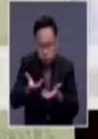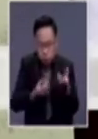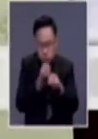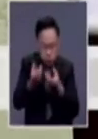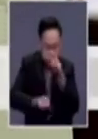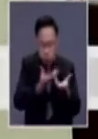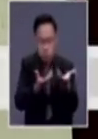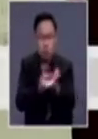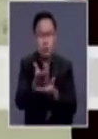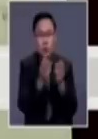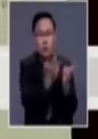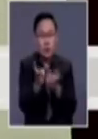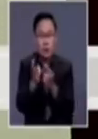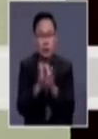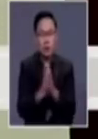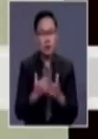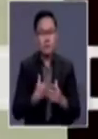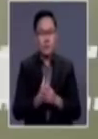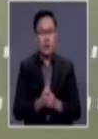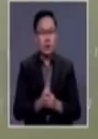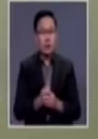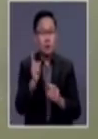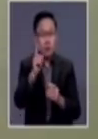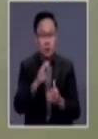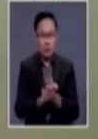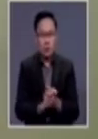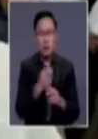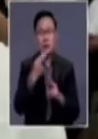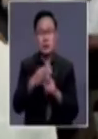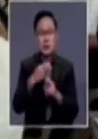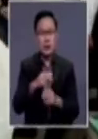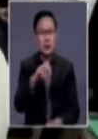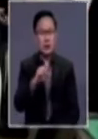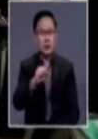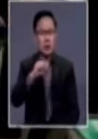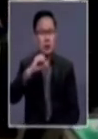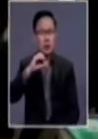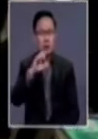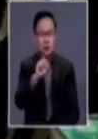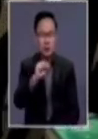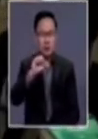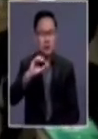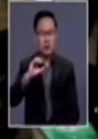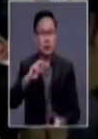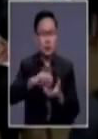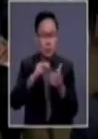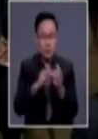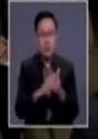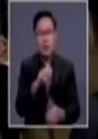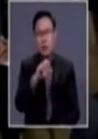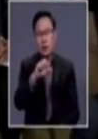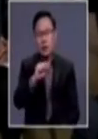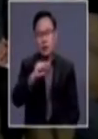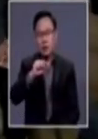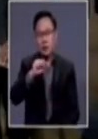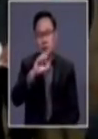เครื่องมือที่เราเรียกว่าขออนุญาตใช้ภาษาอังกฤษก็คือ school partner ส บูพาร์ทเนอร์เนี่ยจะเป็นสะพานเชื่อม